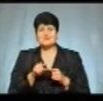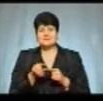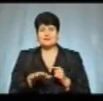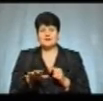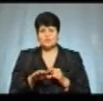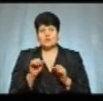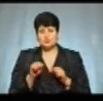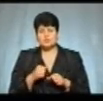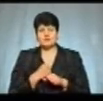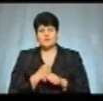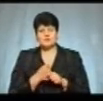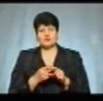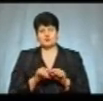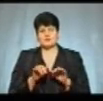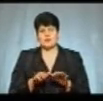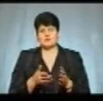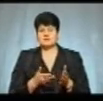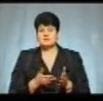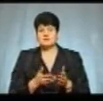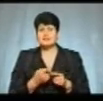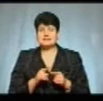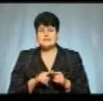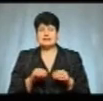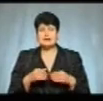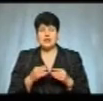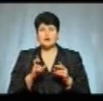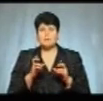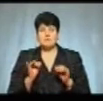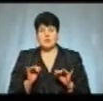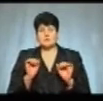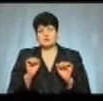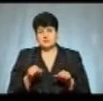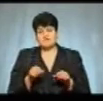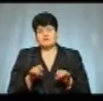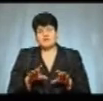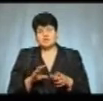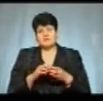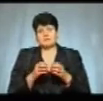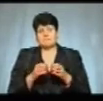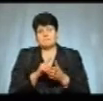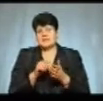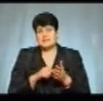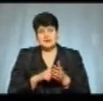можливо її запроваджувати таку діяльність. І це би дало змогу вирішувати питання з відходами тваринного